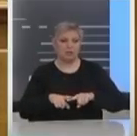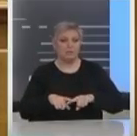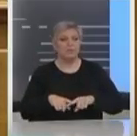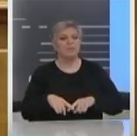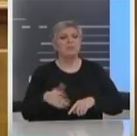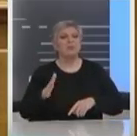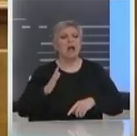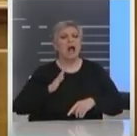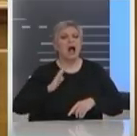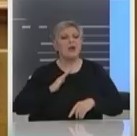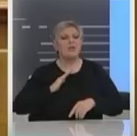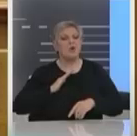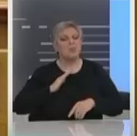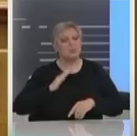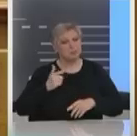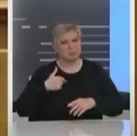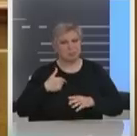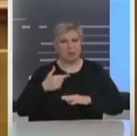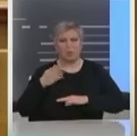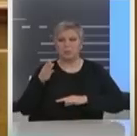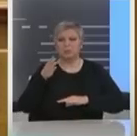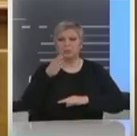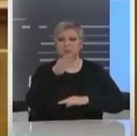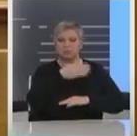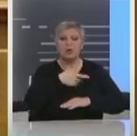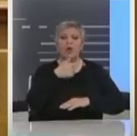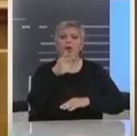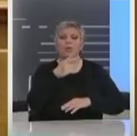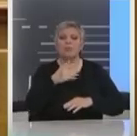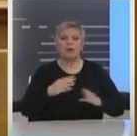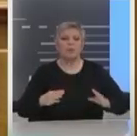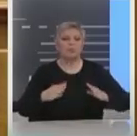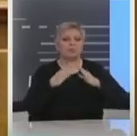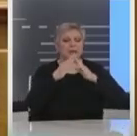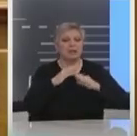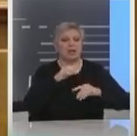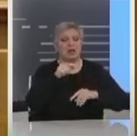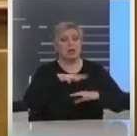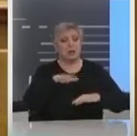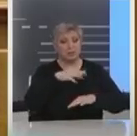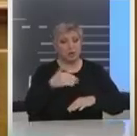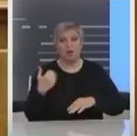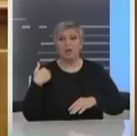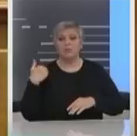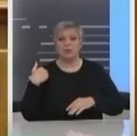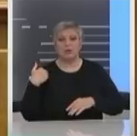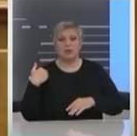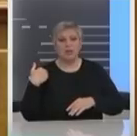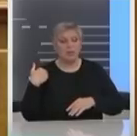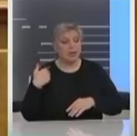σε πρόσφατη περιοδία που είχα στην Πέλα και στην Πιερία, μα αυτοί δεν έχουν ούτε